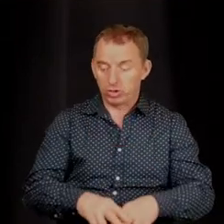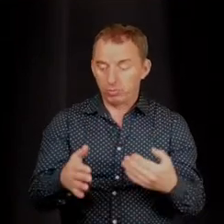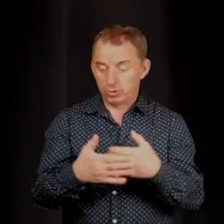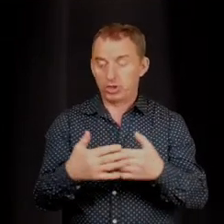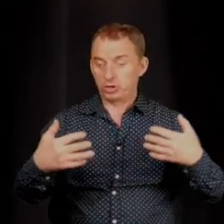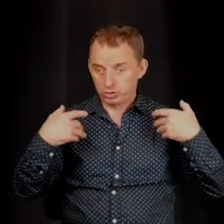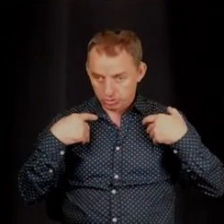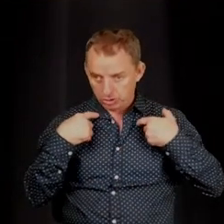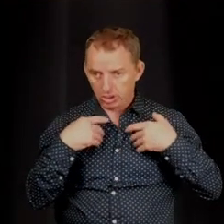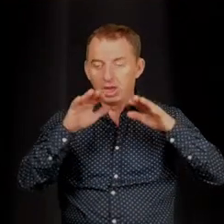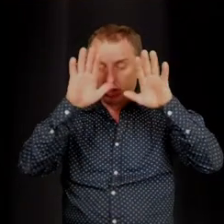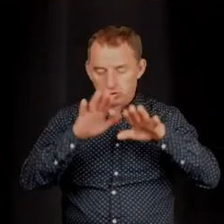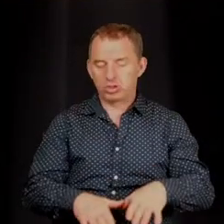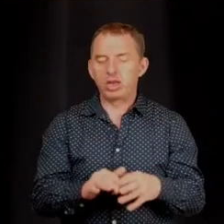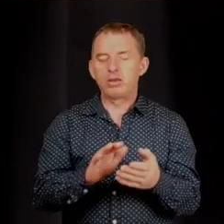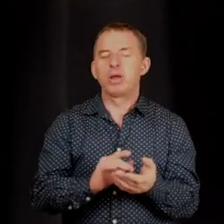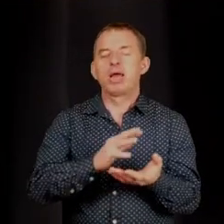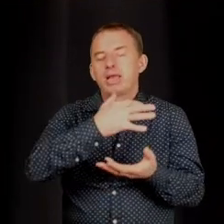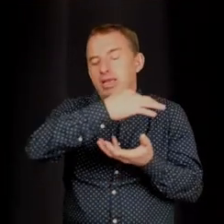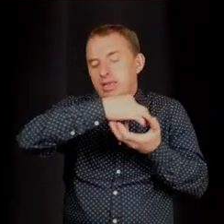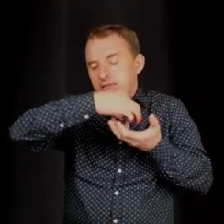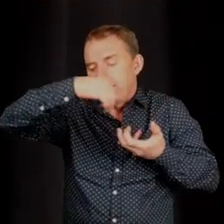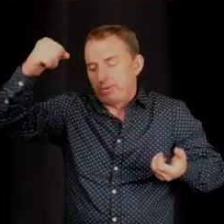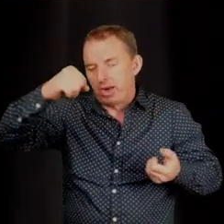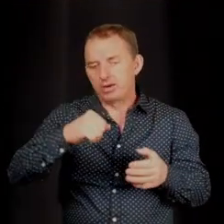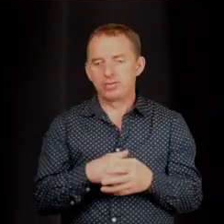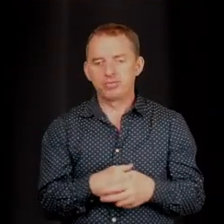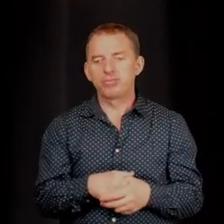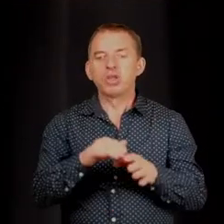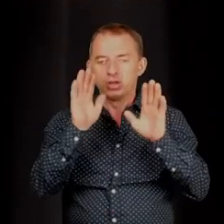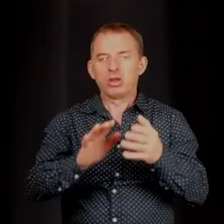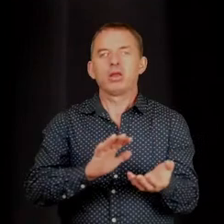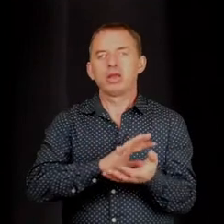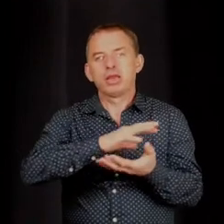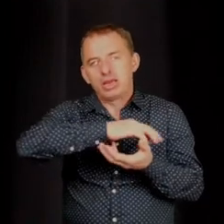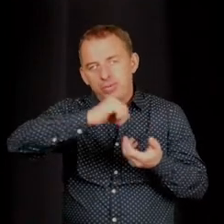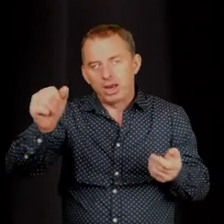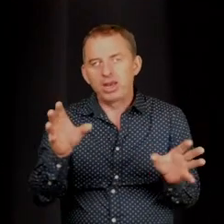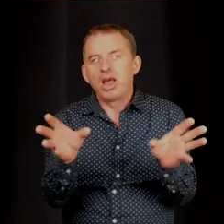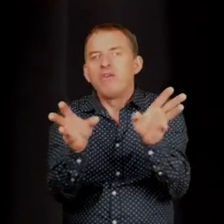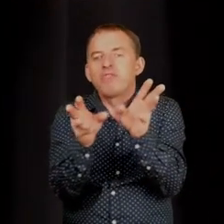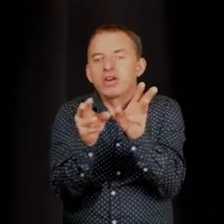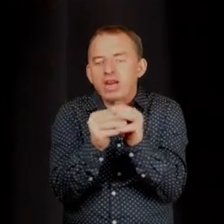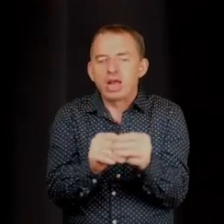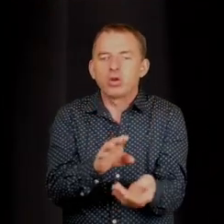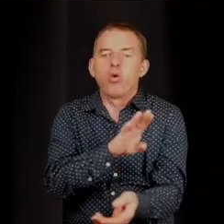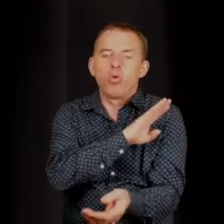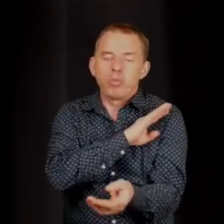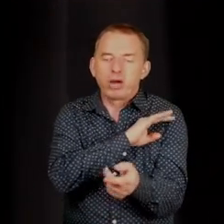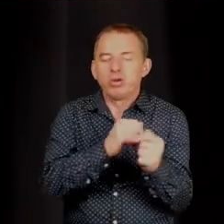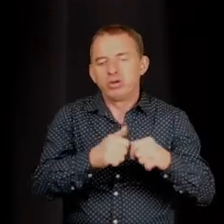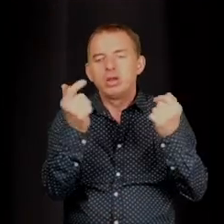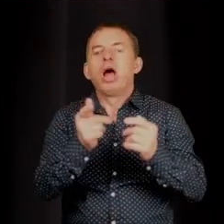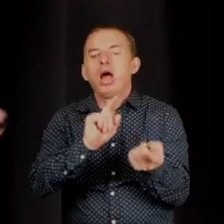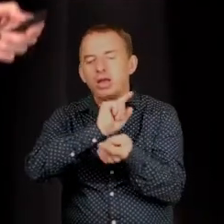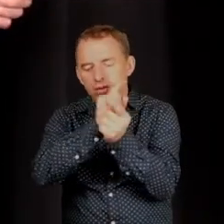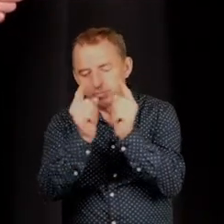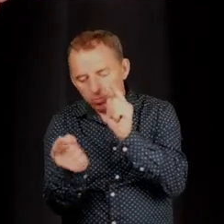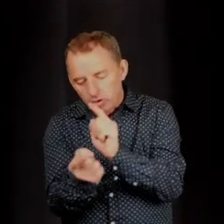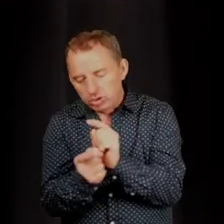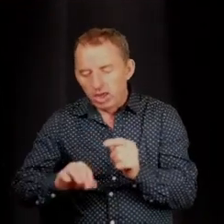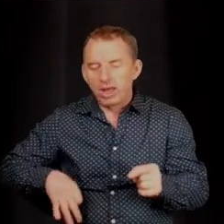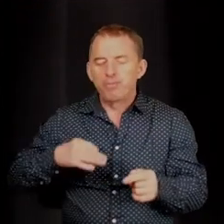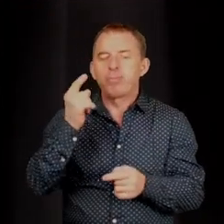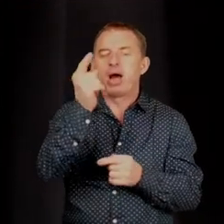życiu, zostaniemy zabrani. Shall be caught up together with them. Zostaniemy zabrani wraz z nimi. To meet the Lord in the air. Aby spotkać Pana